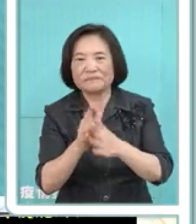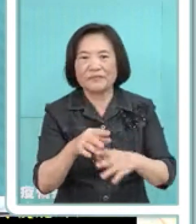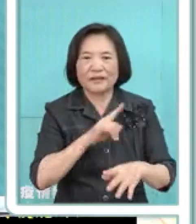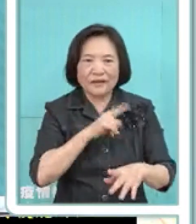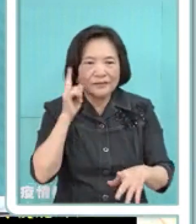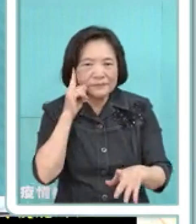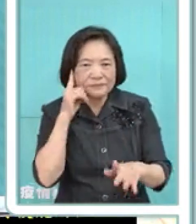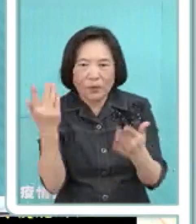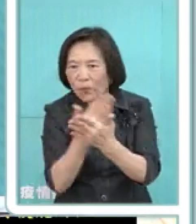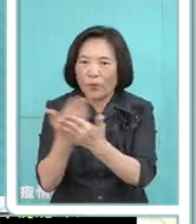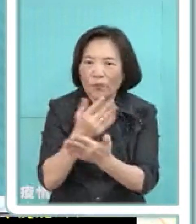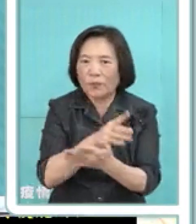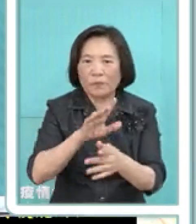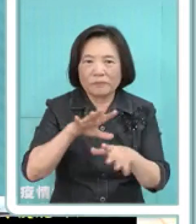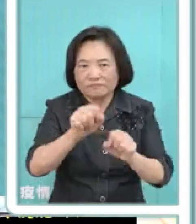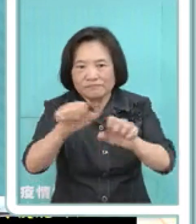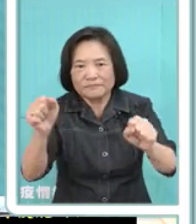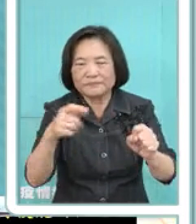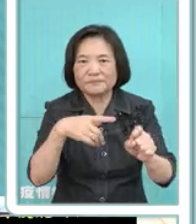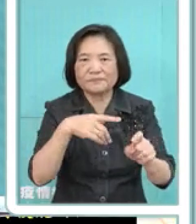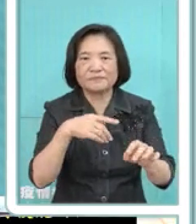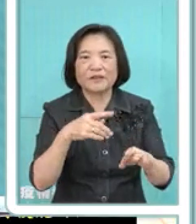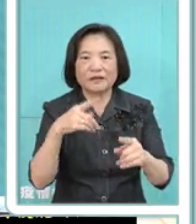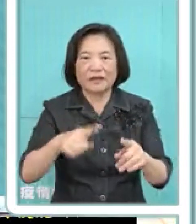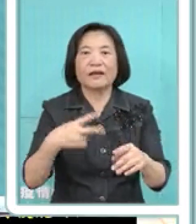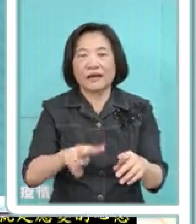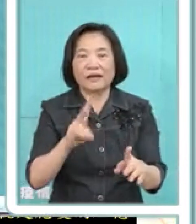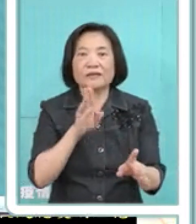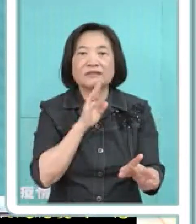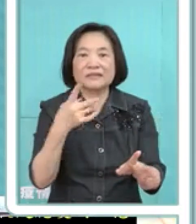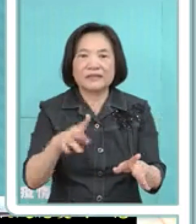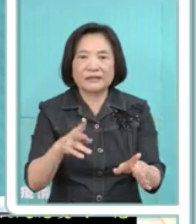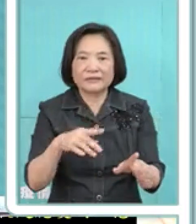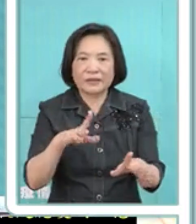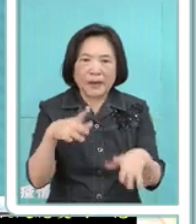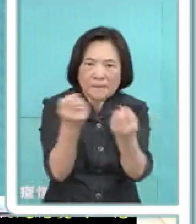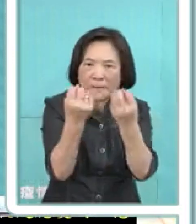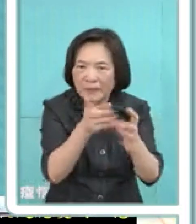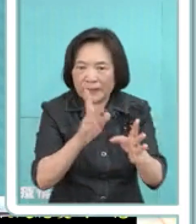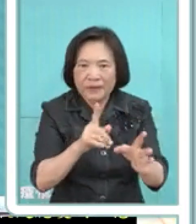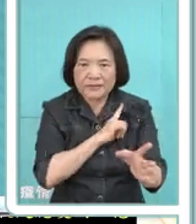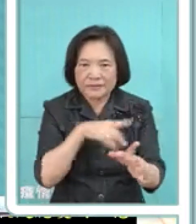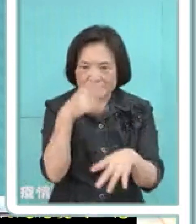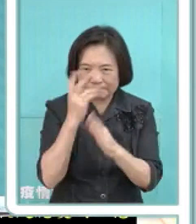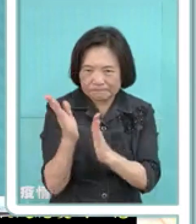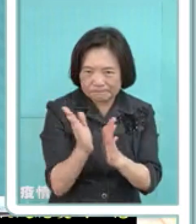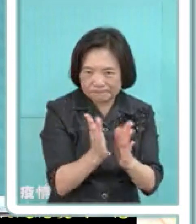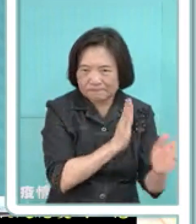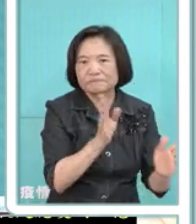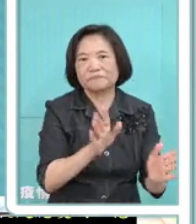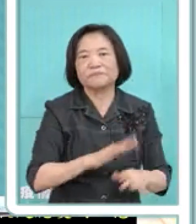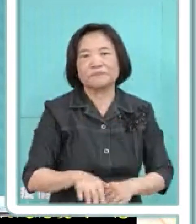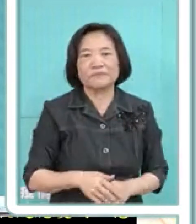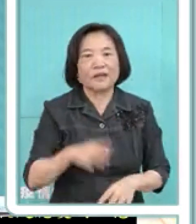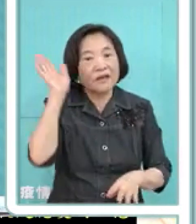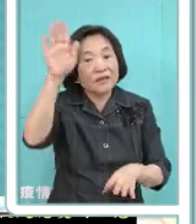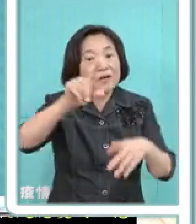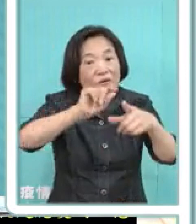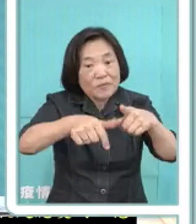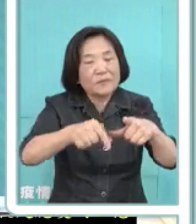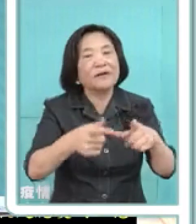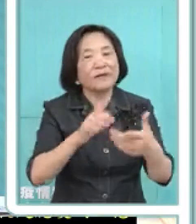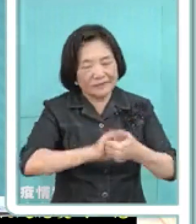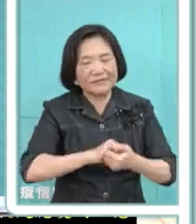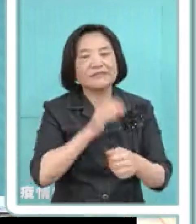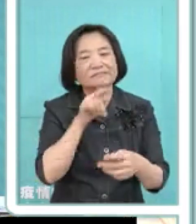机动应变的心态，这第一点。第二点，风险管理的概念呢？所以慢慢所有企业大概在未来要生存，这两样